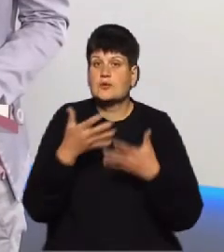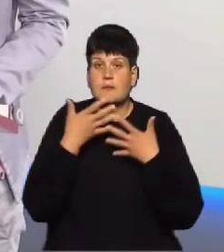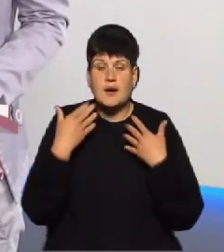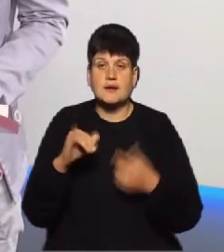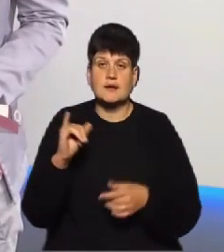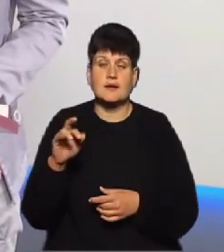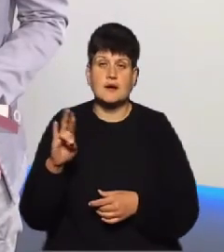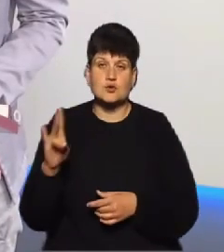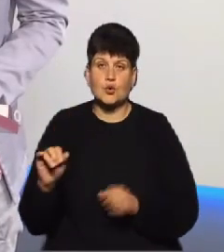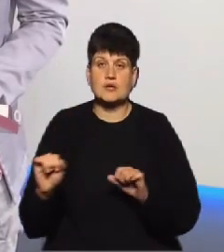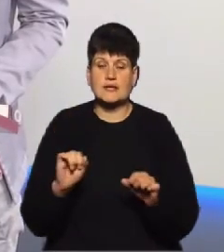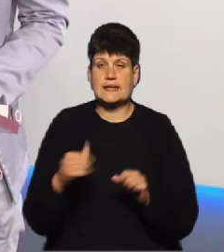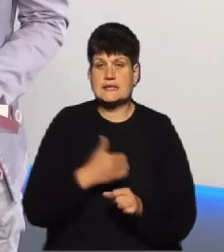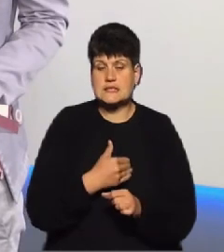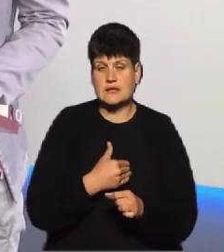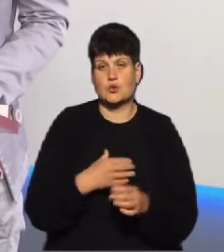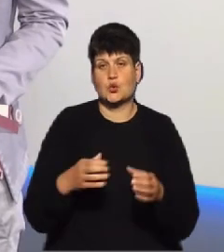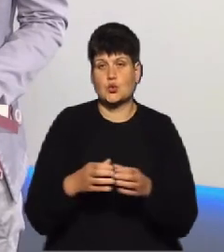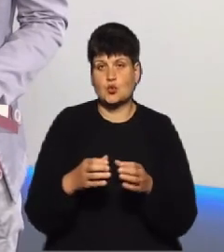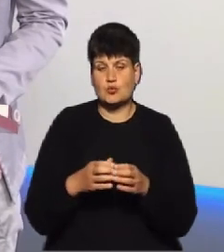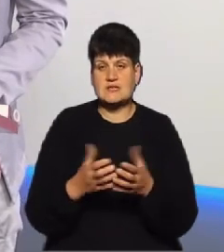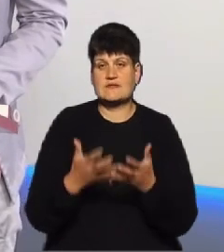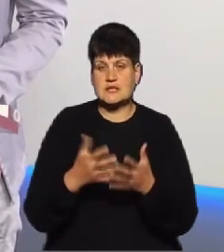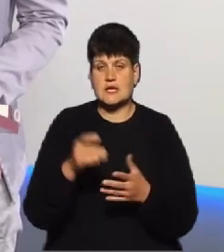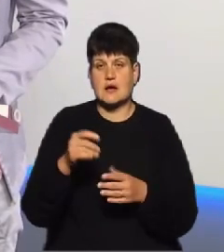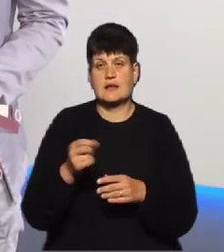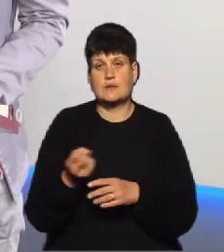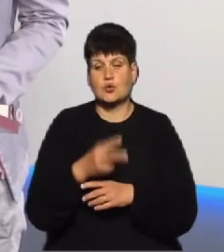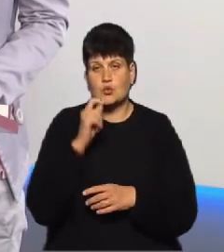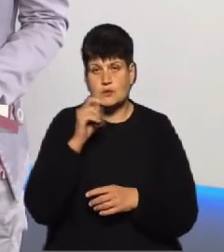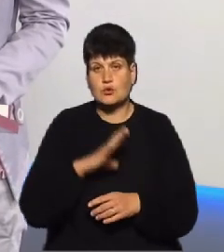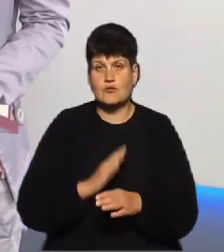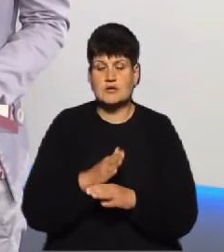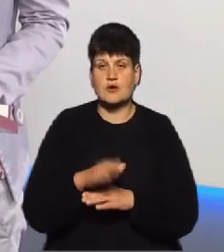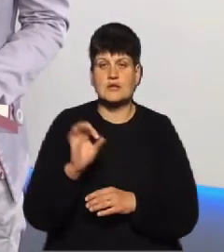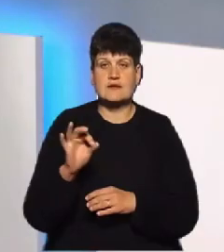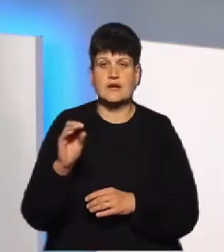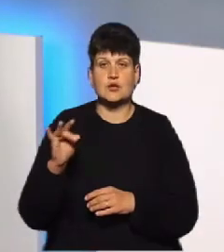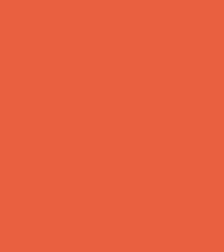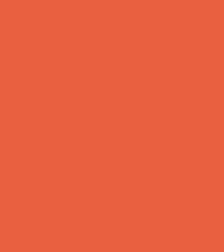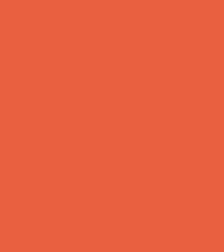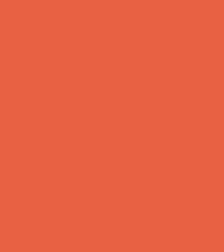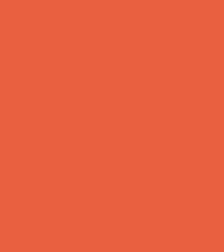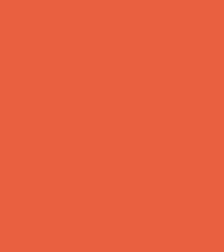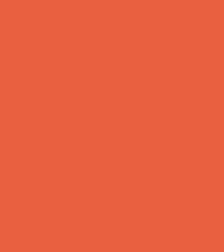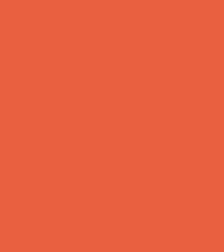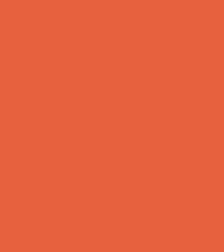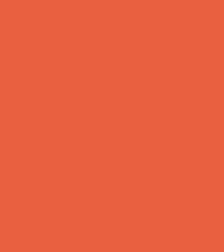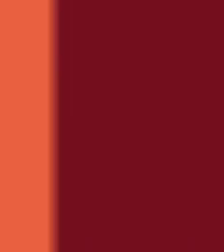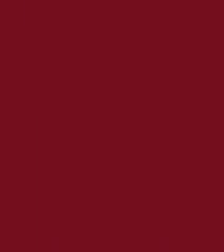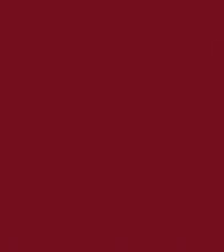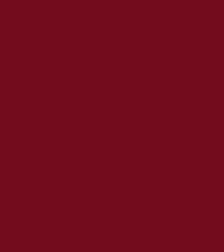групи зазнання депортованих українців, була в нас в гостях. Також Олександр Венгринович, голова Всеукраїнського товариства Лемківщина. Дуже вам дякую за розмову.